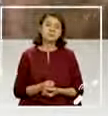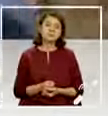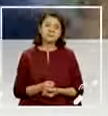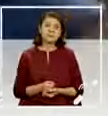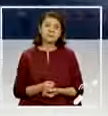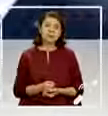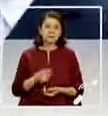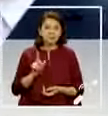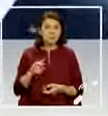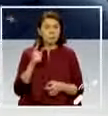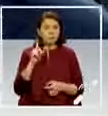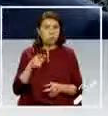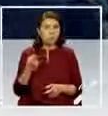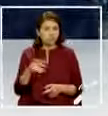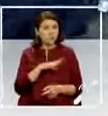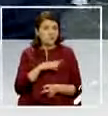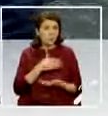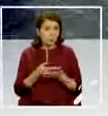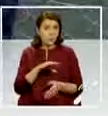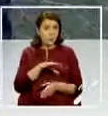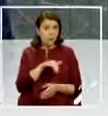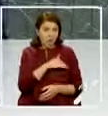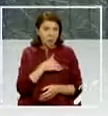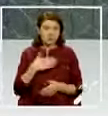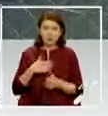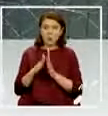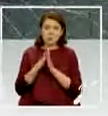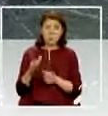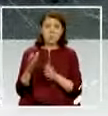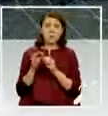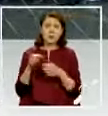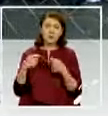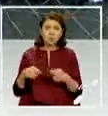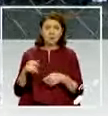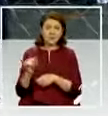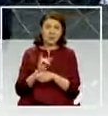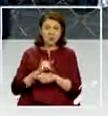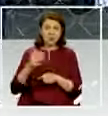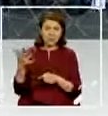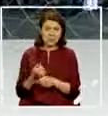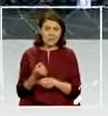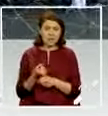Se poate constitui într-un pericol pentru elevi și vreau să o rog pe doamna director să ia